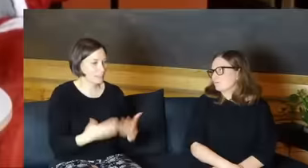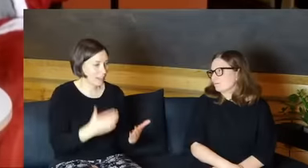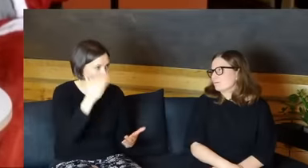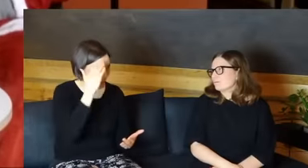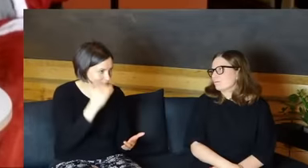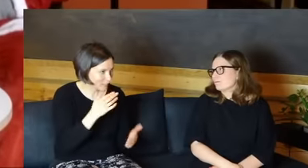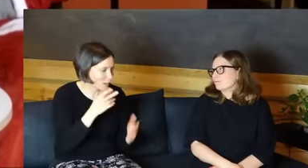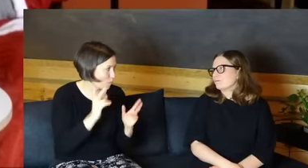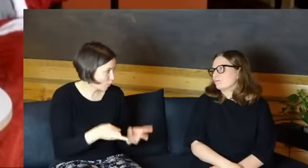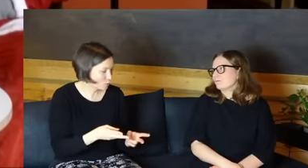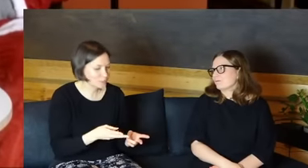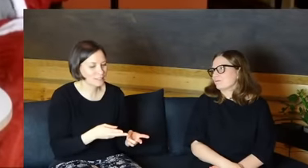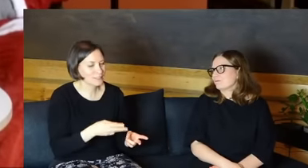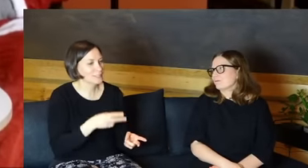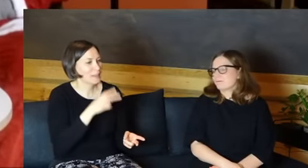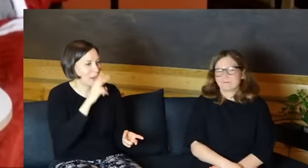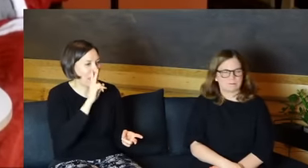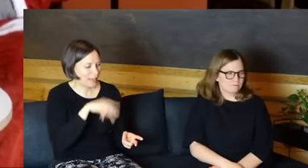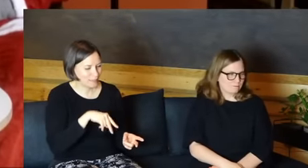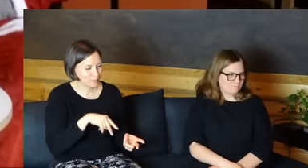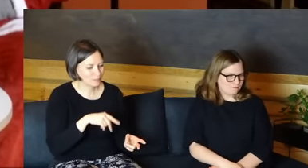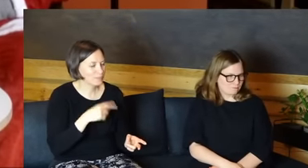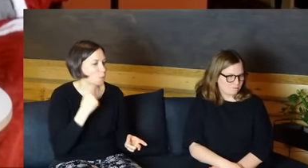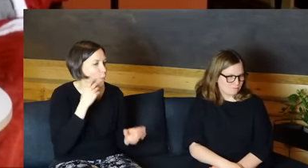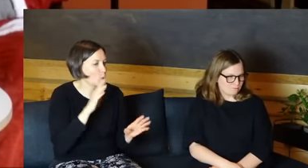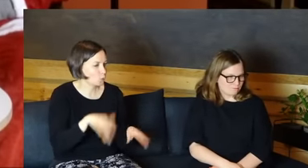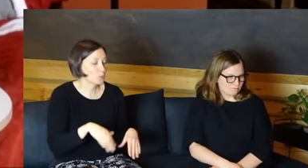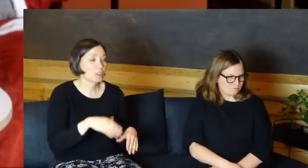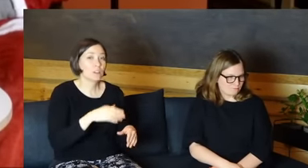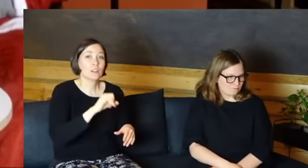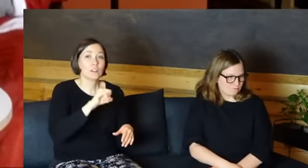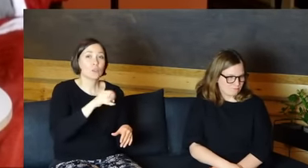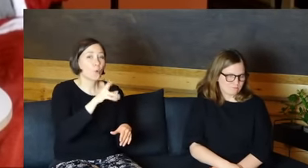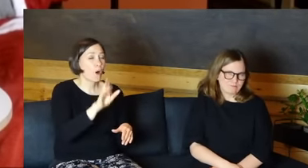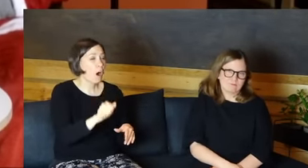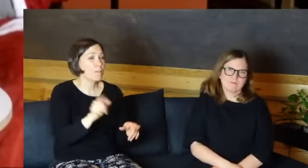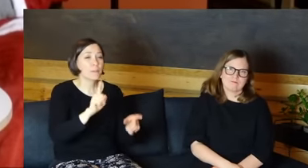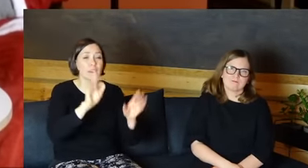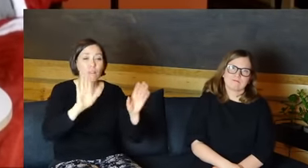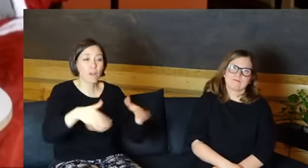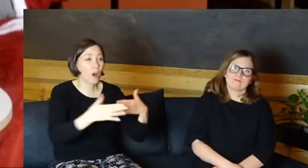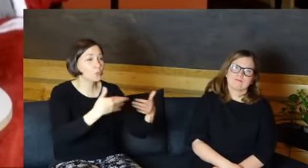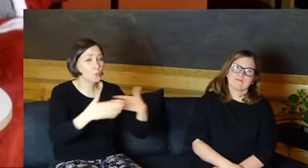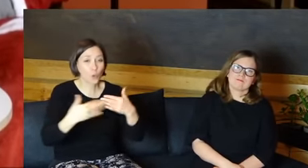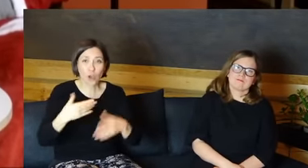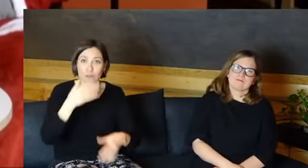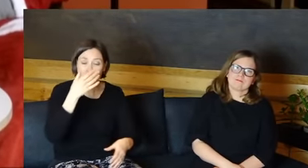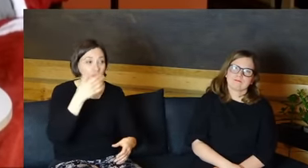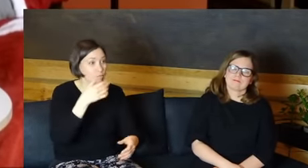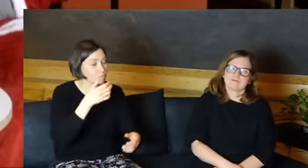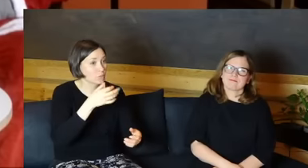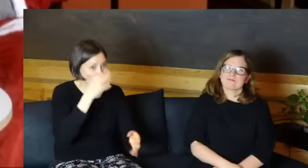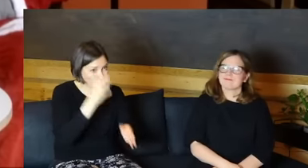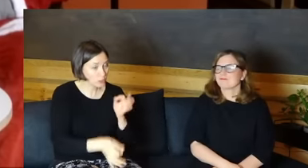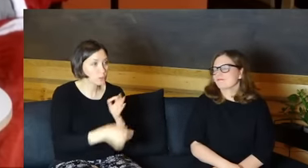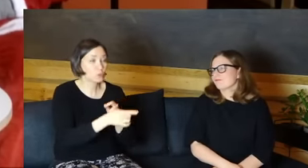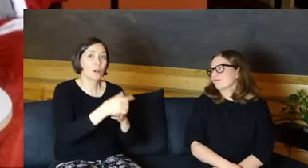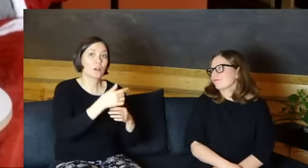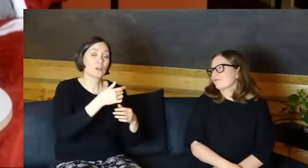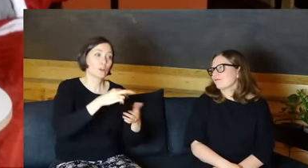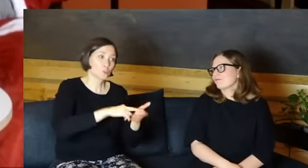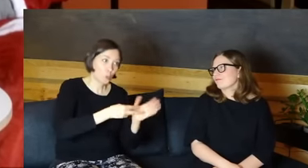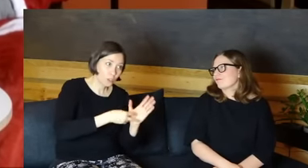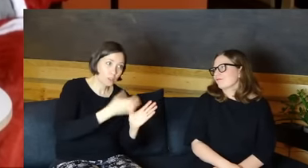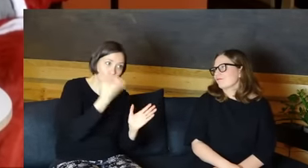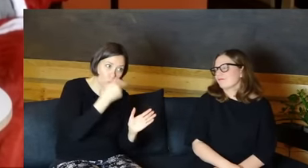että Juhalta sujuu vähän homma kuin homma. Se pystyy suunnitella ja myyntityökin on